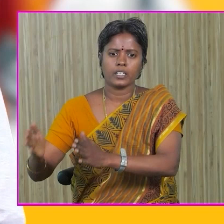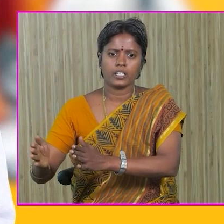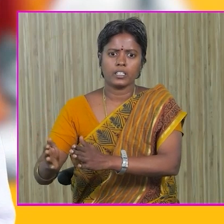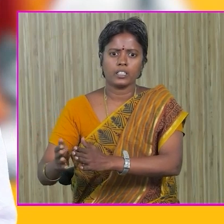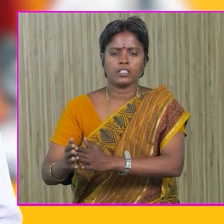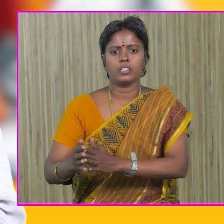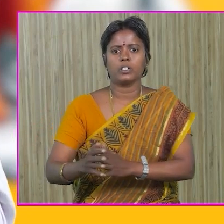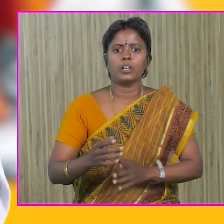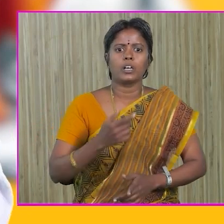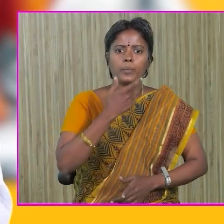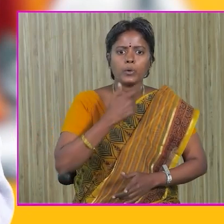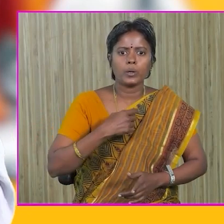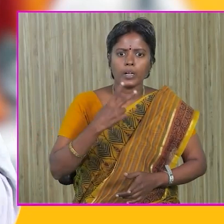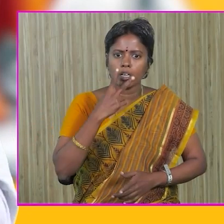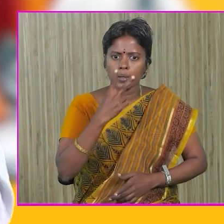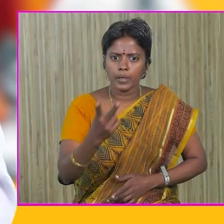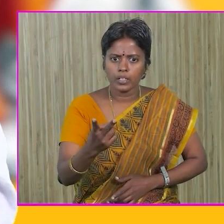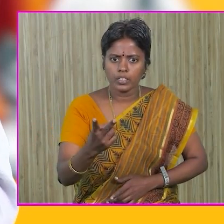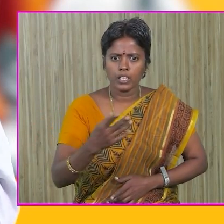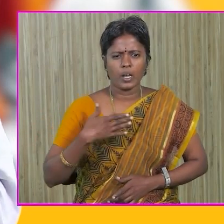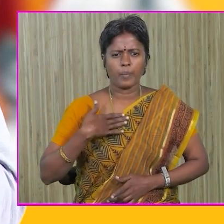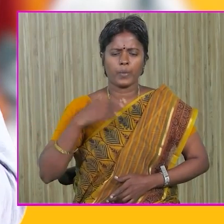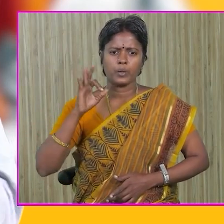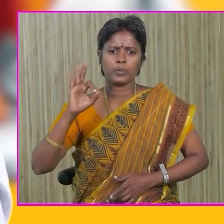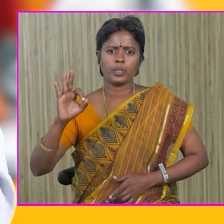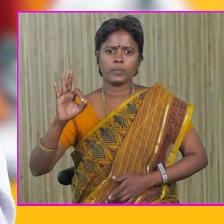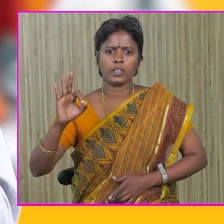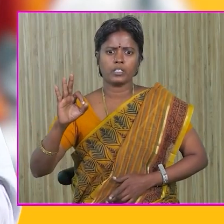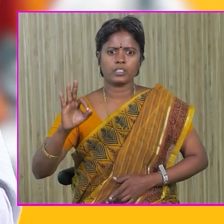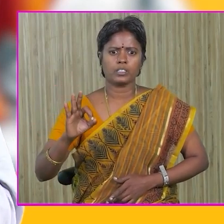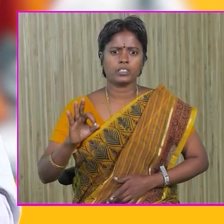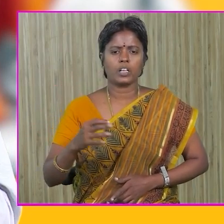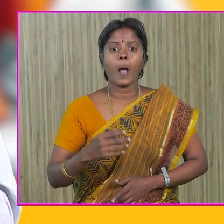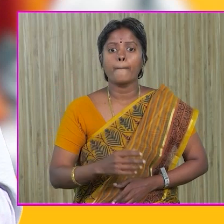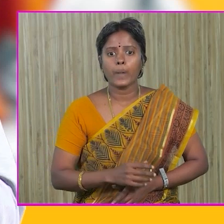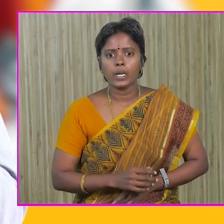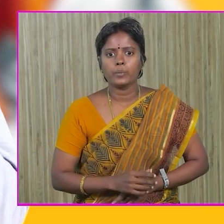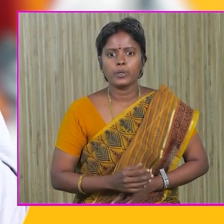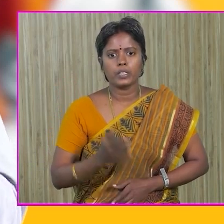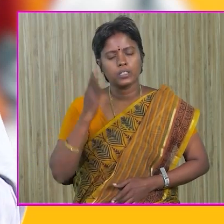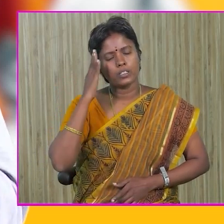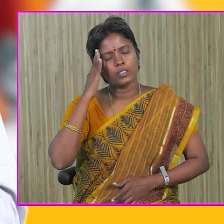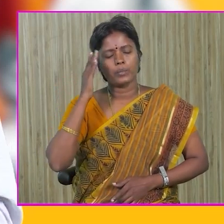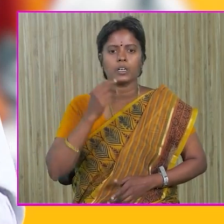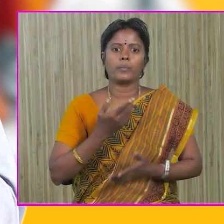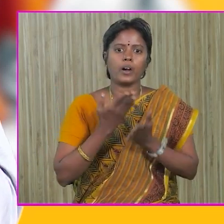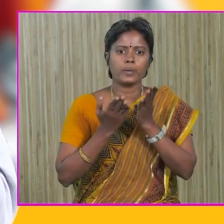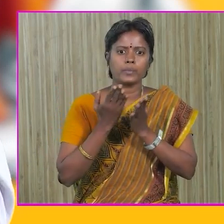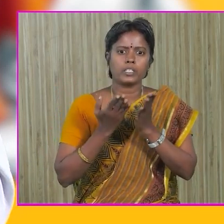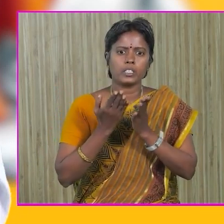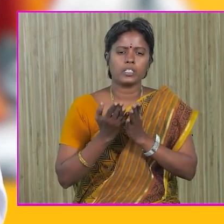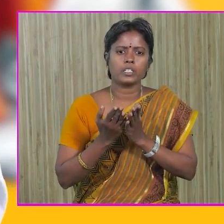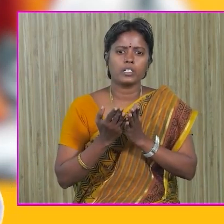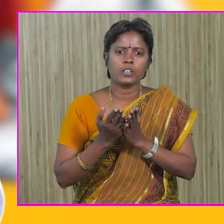பார்த்திருக்கிறோம். இதில் பண்புடைமை அதிகாரத்தில் ஒரு மண் என்ற சொல் மனப்பாட செய்யும் என்பதால் அதனை நன்றாக